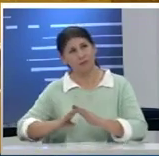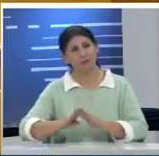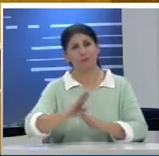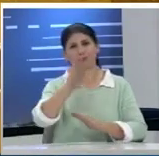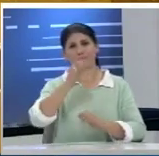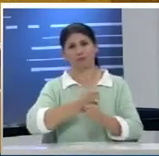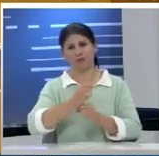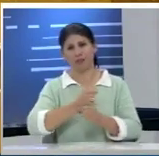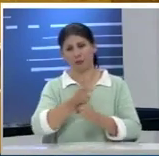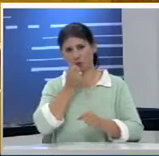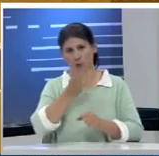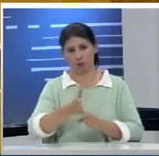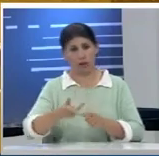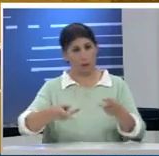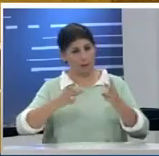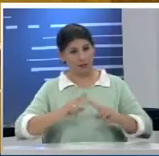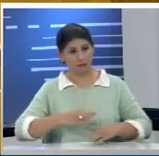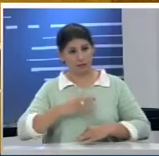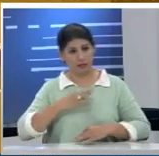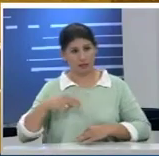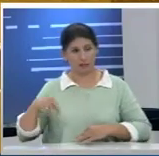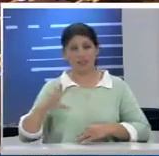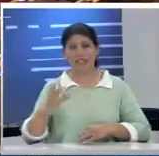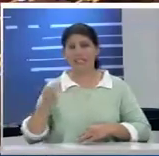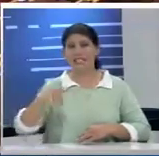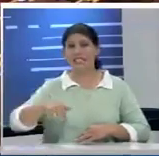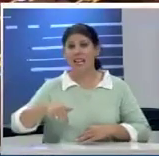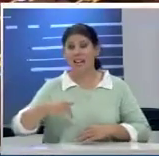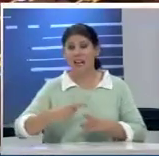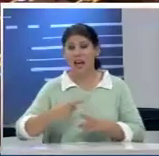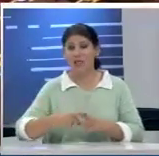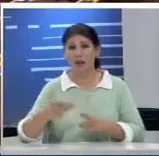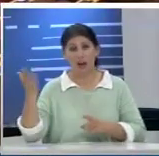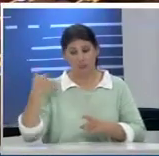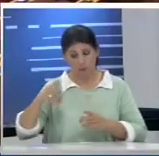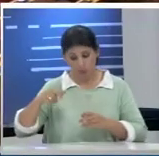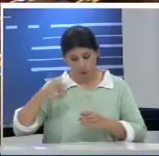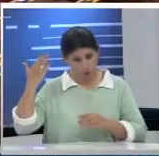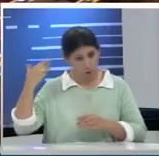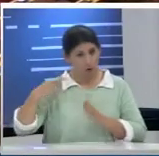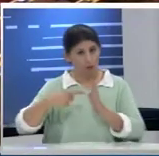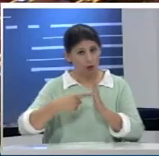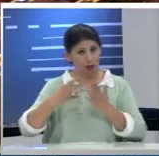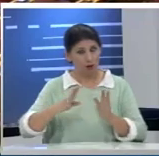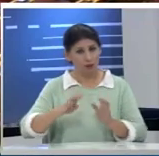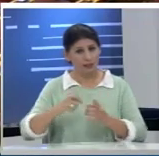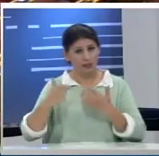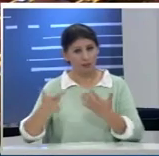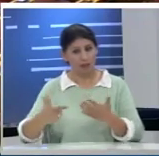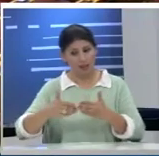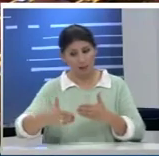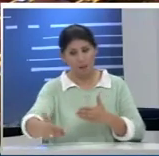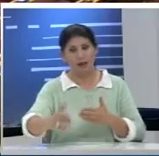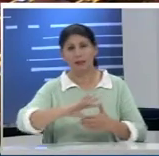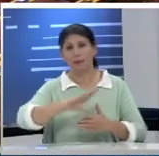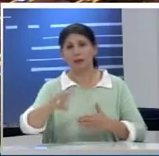δαπάνη. Απαντήστε μου, κύριε συνάδελφε, γιατί στην Ελλάδα από τότε και μετά, από το 1997 και